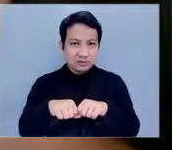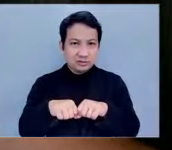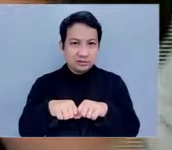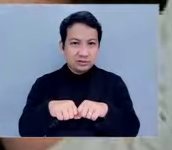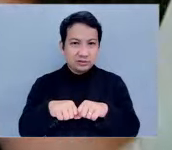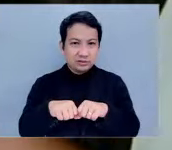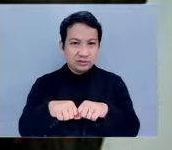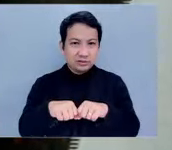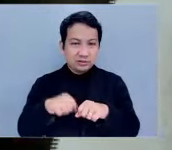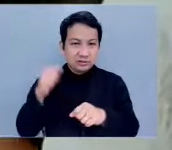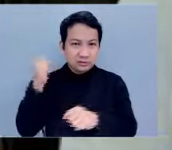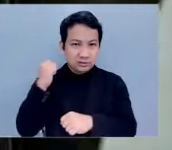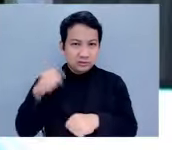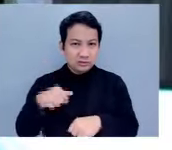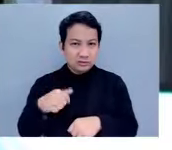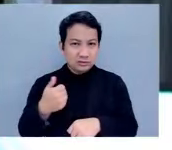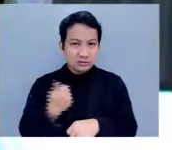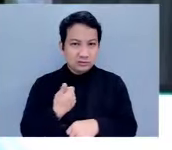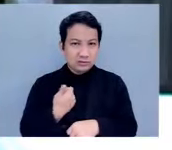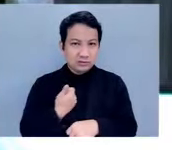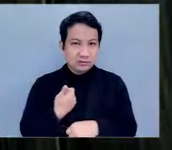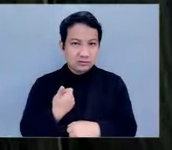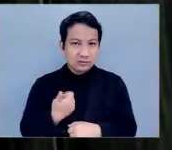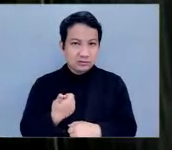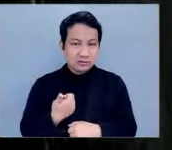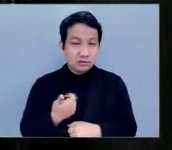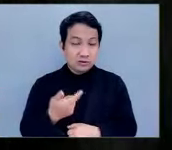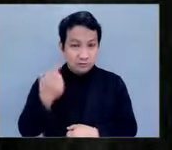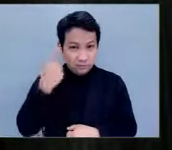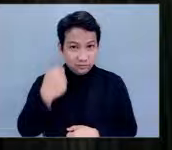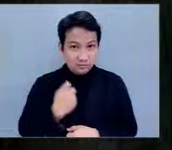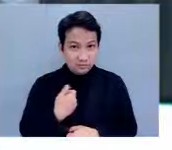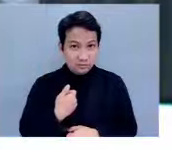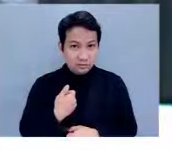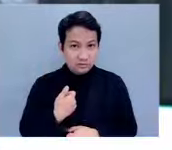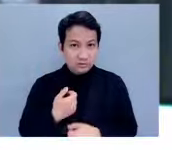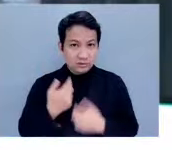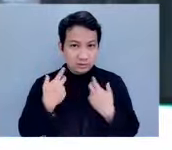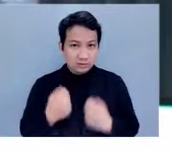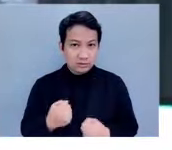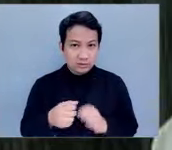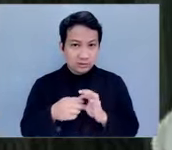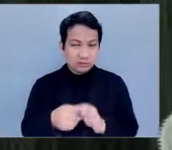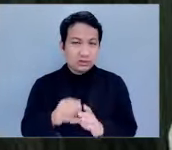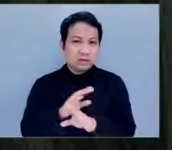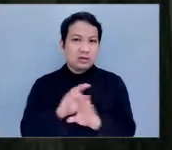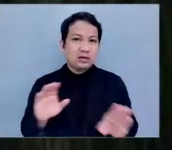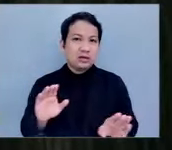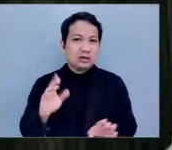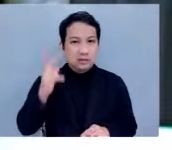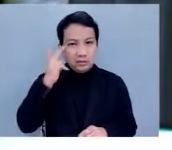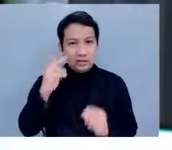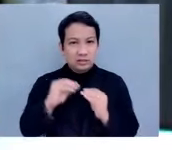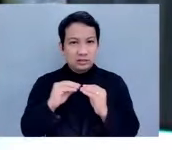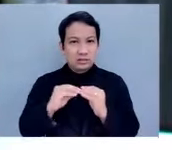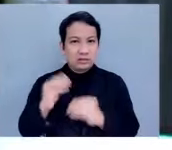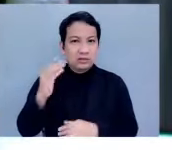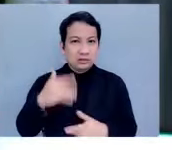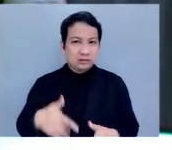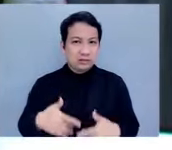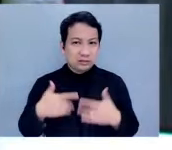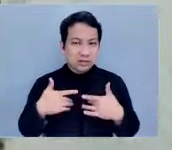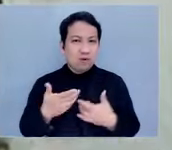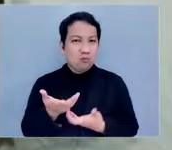pa para sa sarili mo? Ano, sa sarili ko, basta healthy ako. Hindi na ako naghihiling ng more pa sa buhay ko. Ano